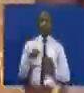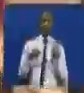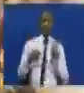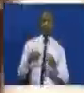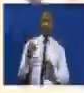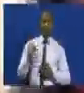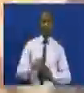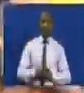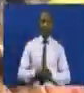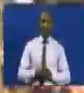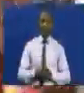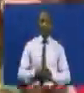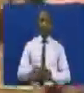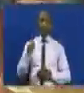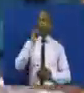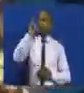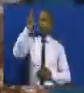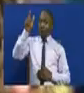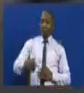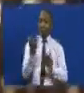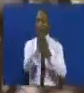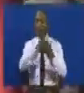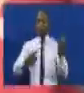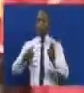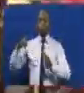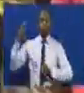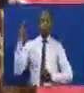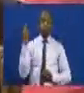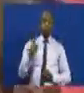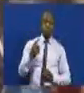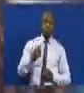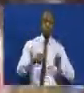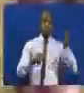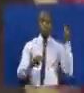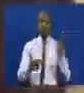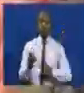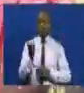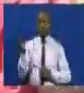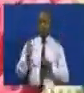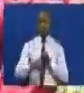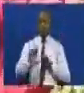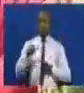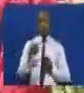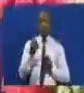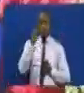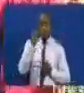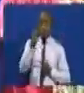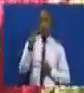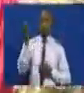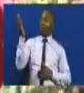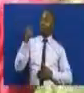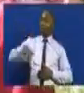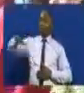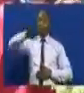Unaona kila mmoja anachukua fimbo na gawana fimbo hapa kwa ajili ya kichapo hicho ambacho tunakishuhudia katika uwanja